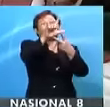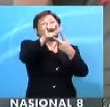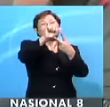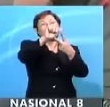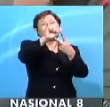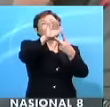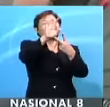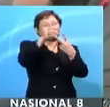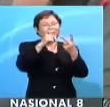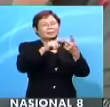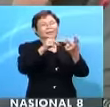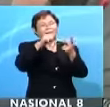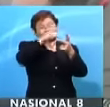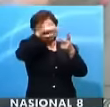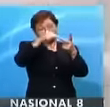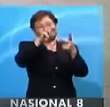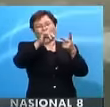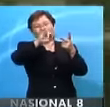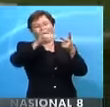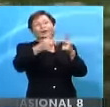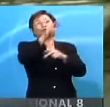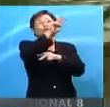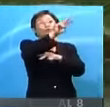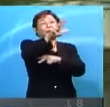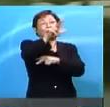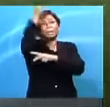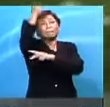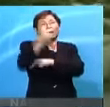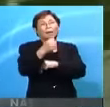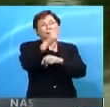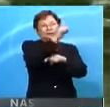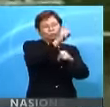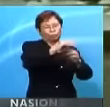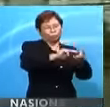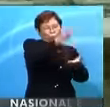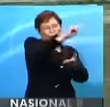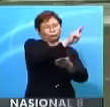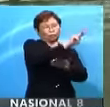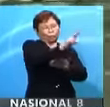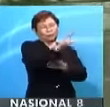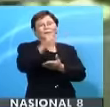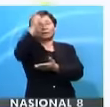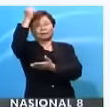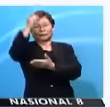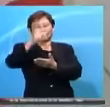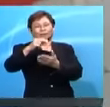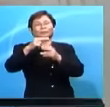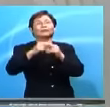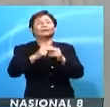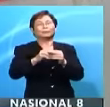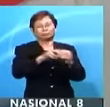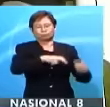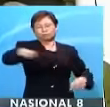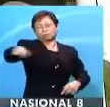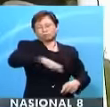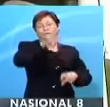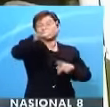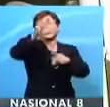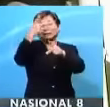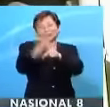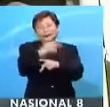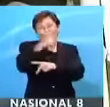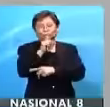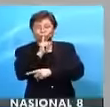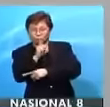ke Mina. 23 buah bas disediakan untuk setiap maktab dan bas tersebut akan berulang-alik sebanyak 3 kali